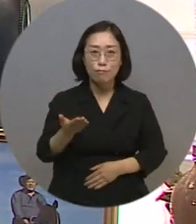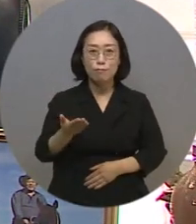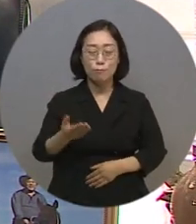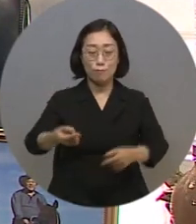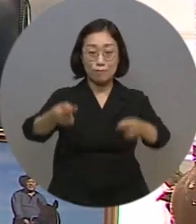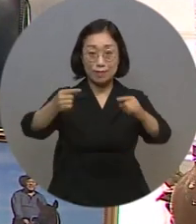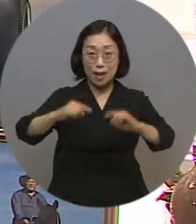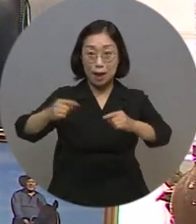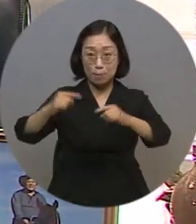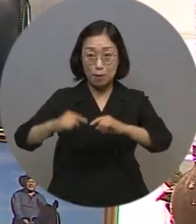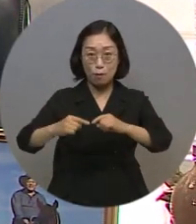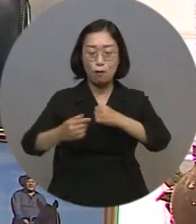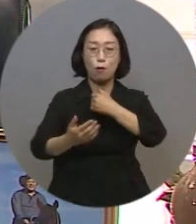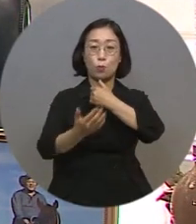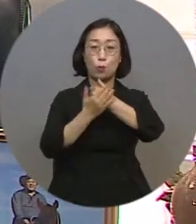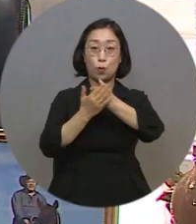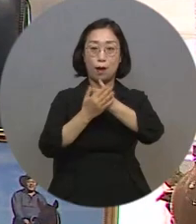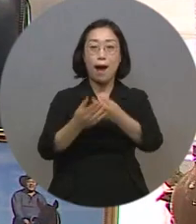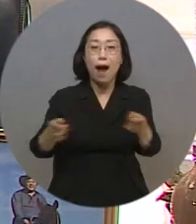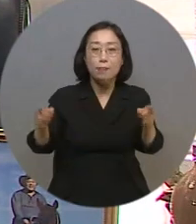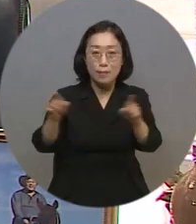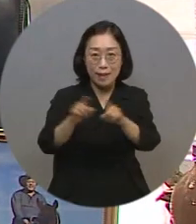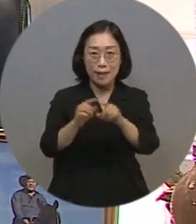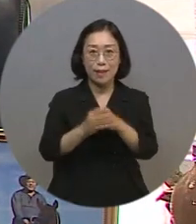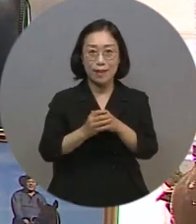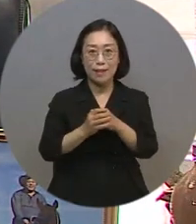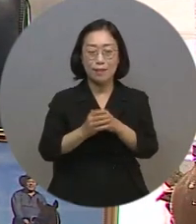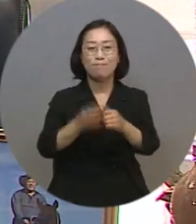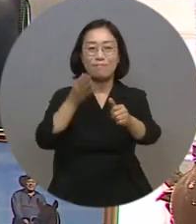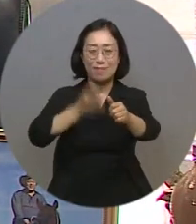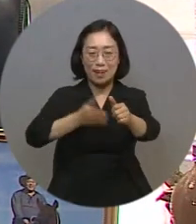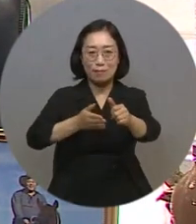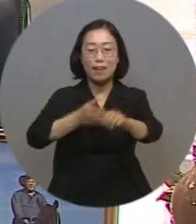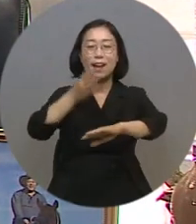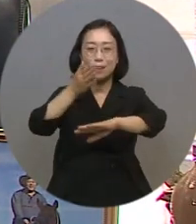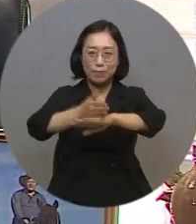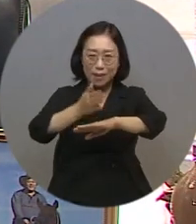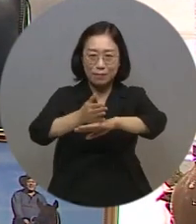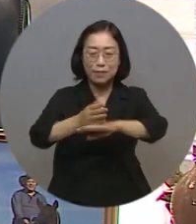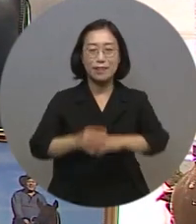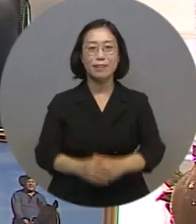참여해서 함께 같이 참여합시다 감사합니다